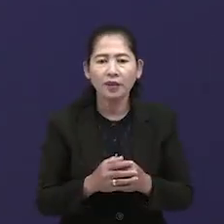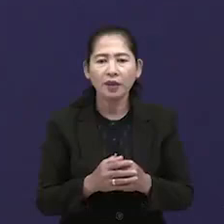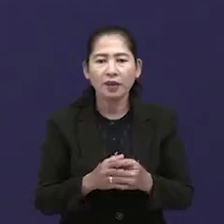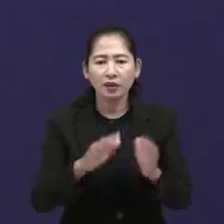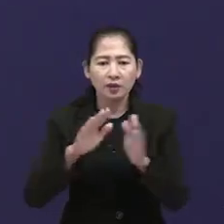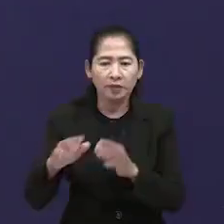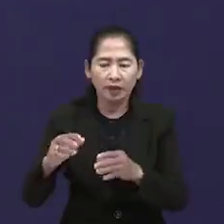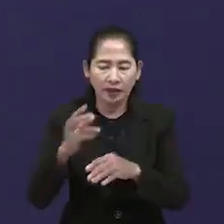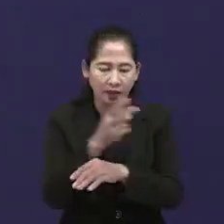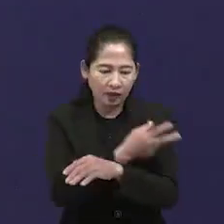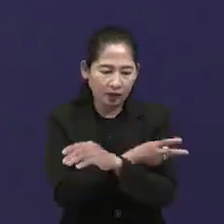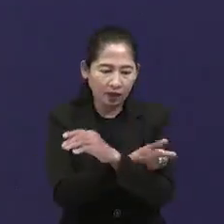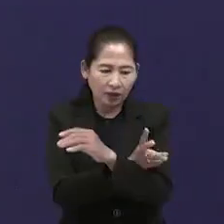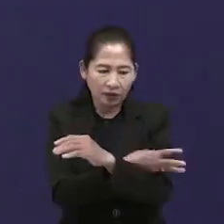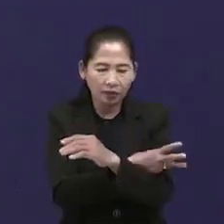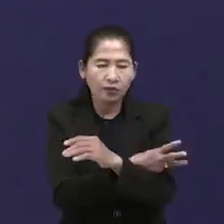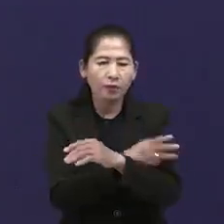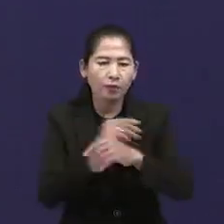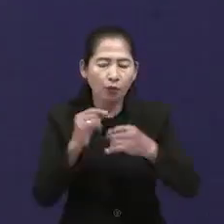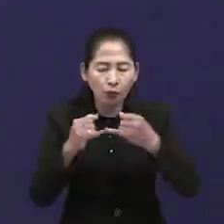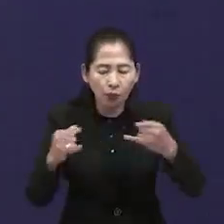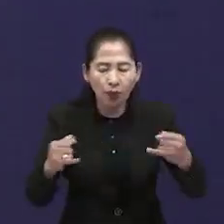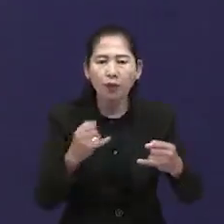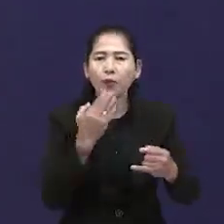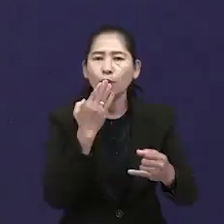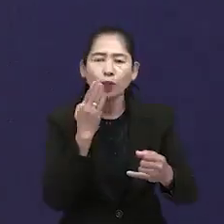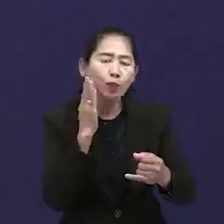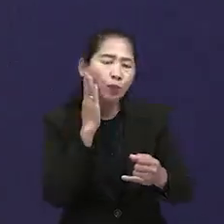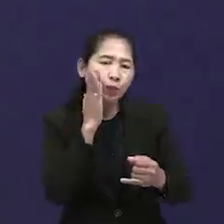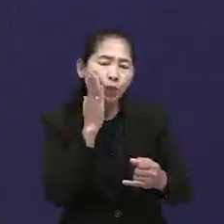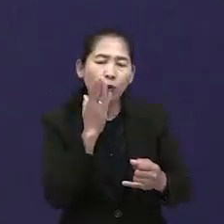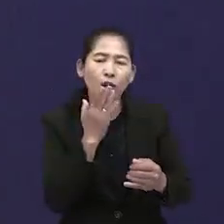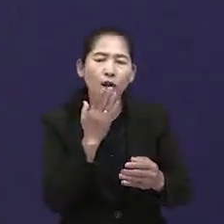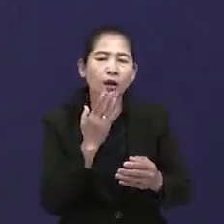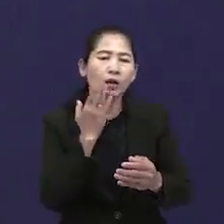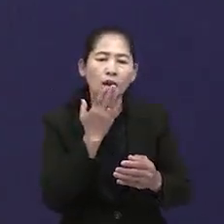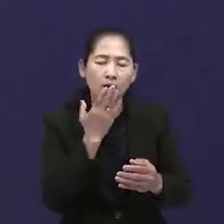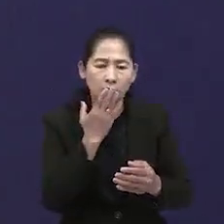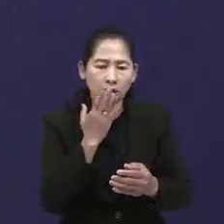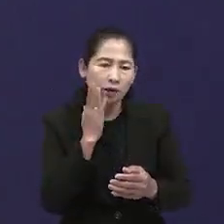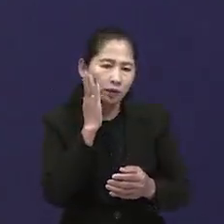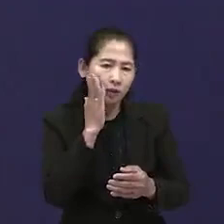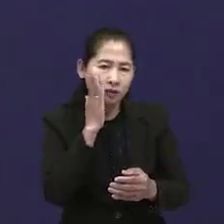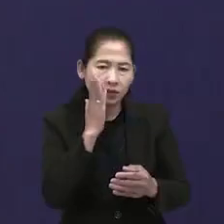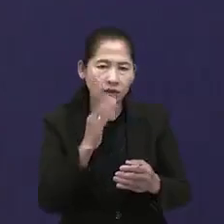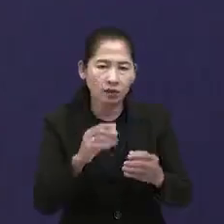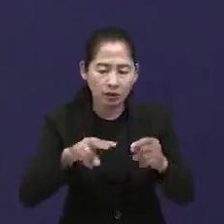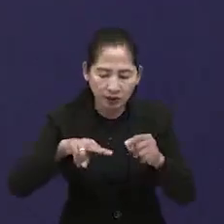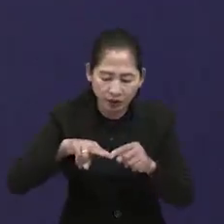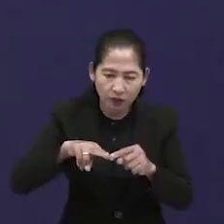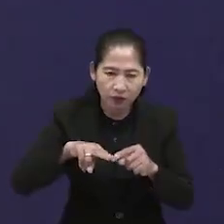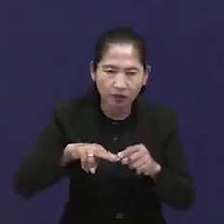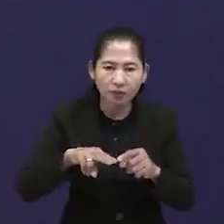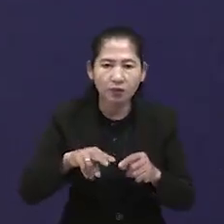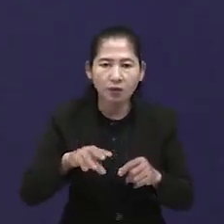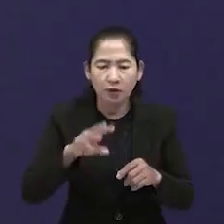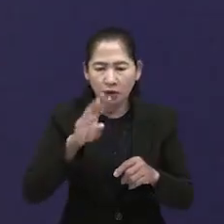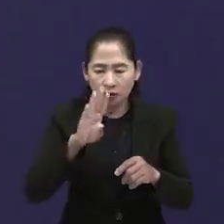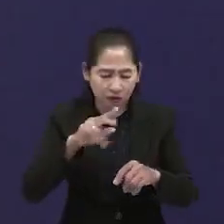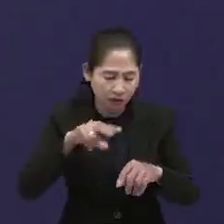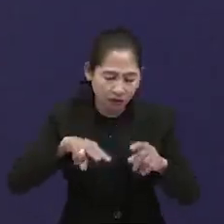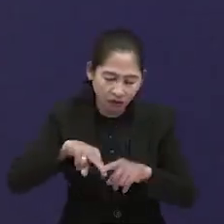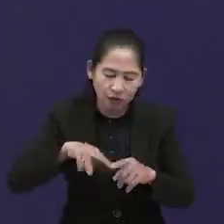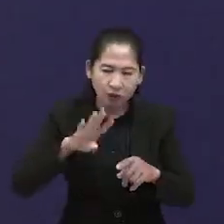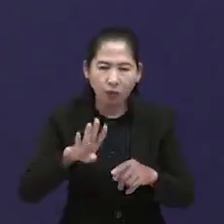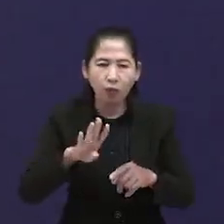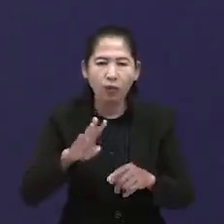ចំណែកកន្ទុយវាវែងពណ៌សជ្រូកមានជើង4មាំមាំហើយមានក្រចកនៅខាងចុងម្រាមចា